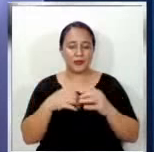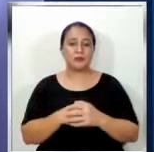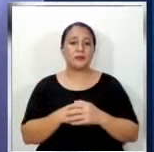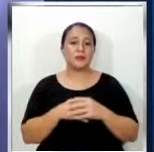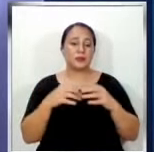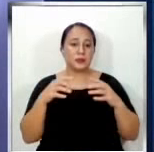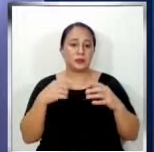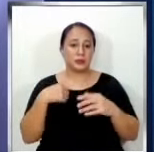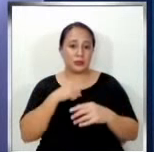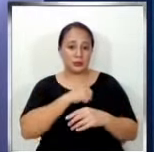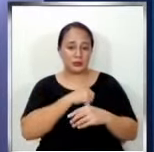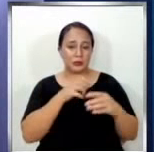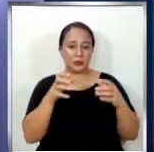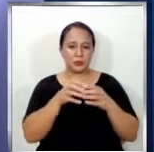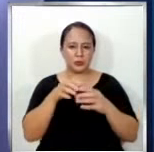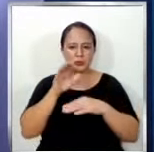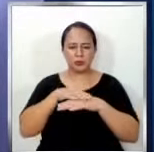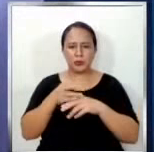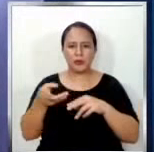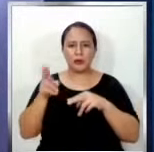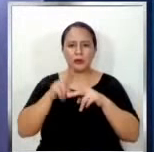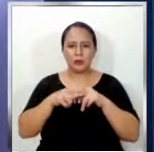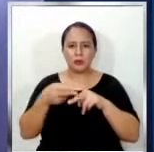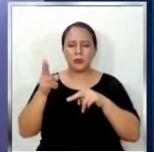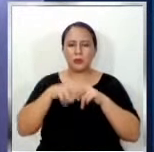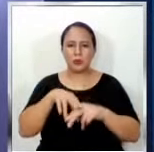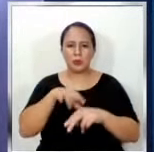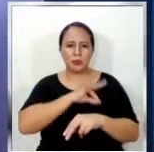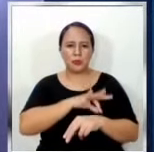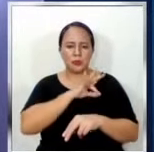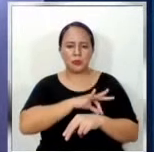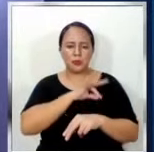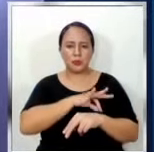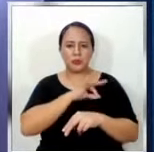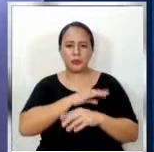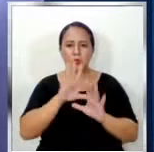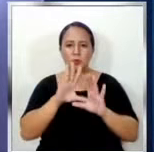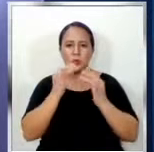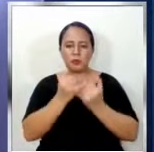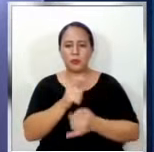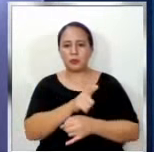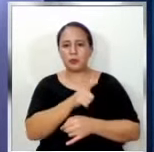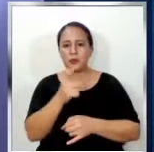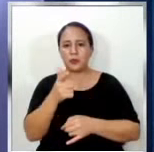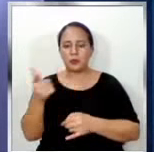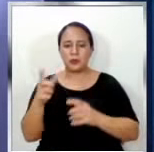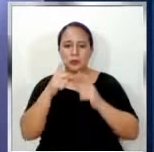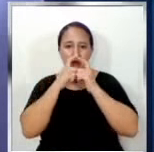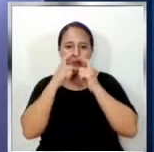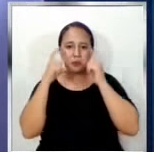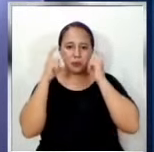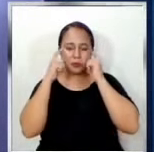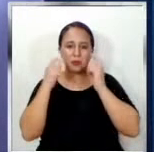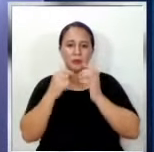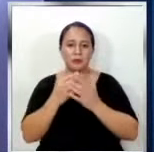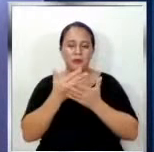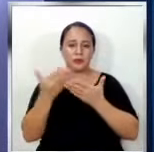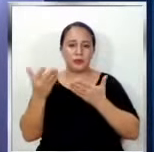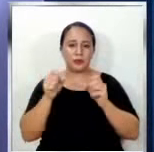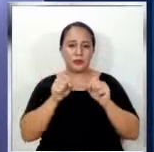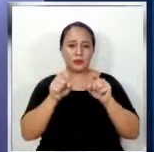ang umunoy patong-patong nakita ng mga kumpanyang nagpasa-pasa raw ng mga face mask bago ito nabenta sa